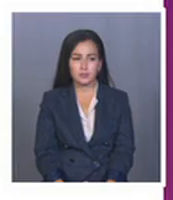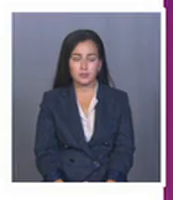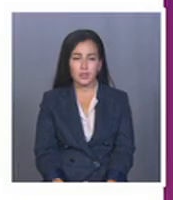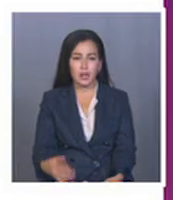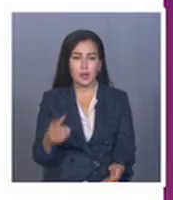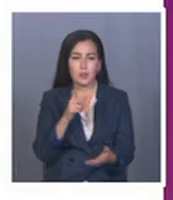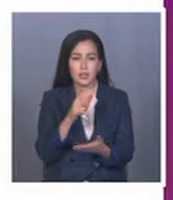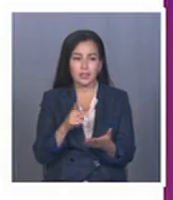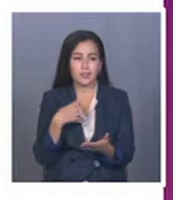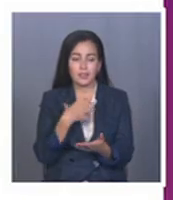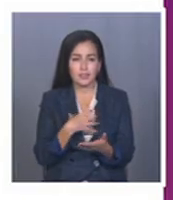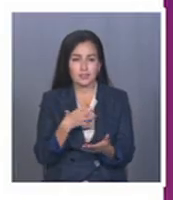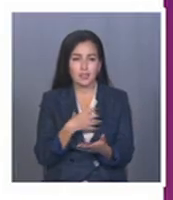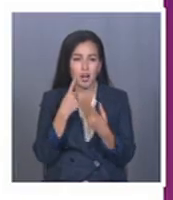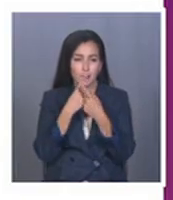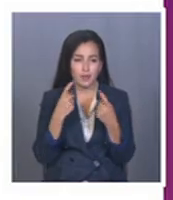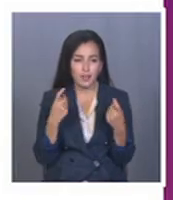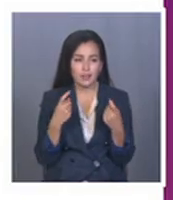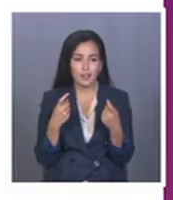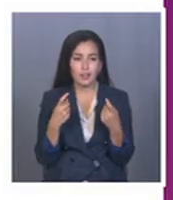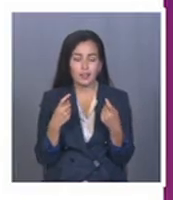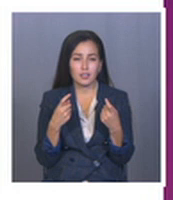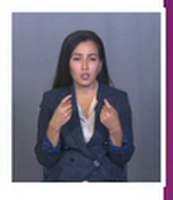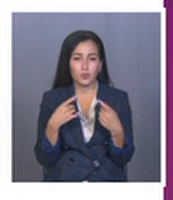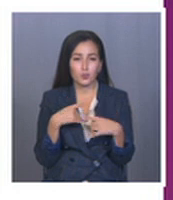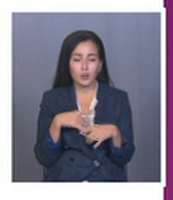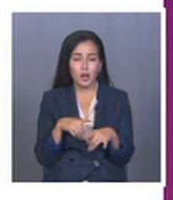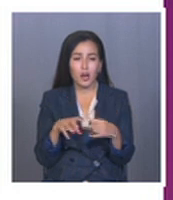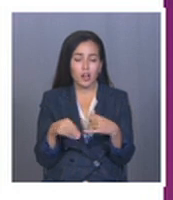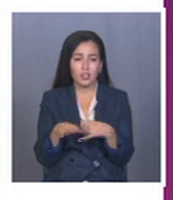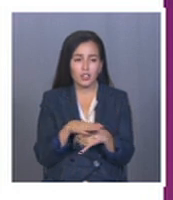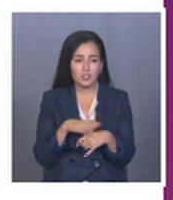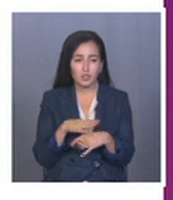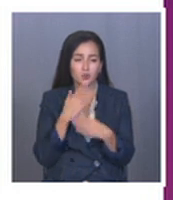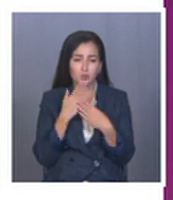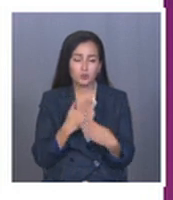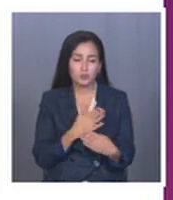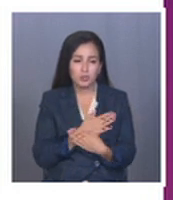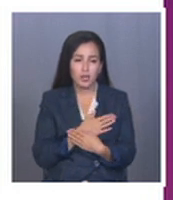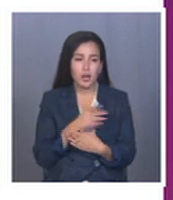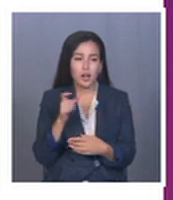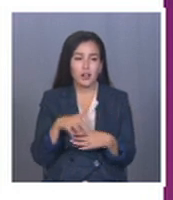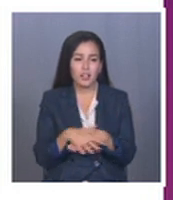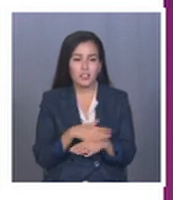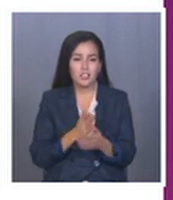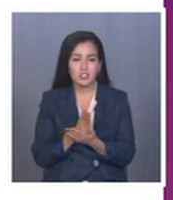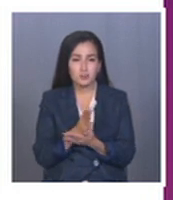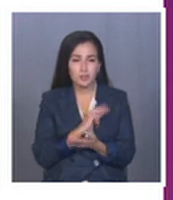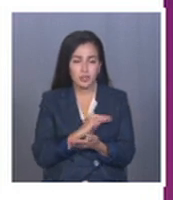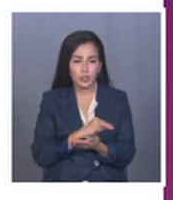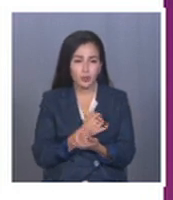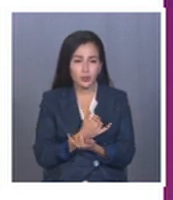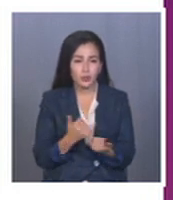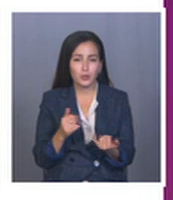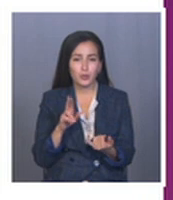Мәтіндегі негізгі ақпараттар. Туған халқына деген сүйіспеншілік, халқына қызмет ету,